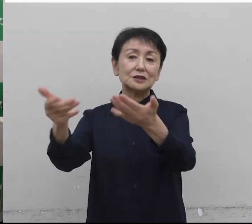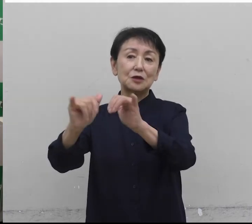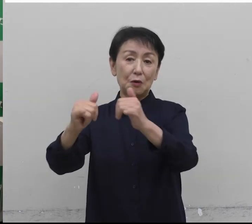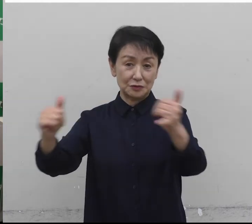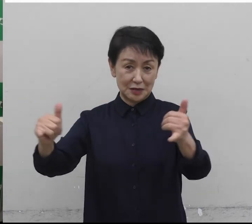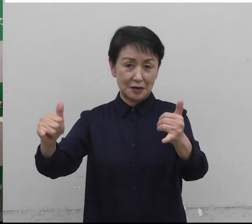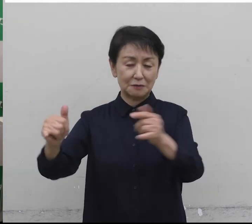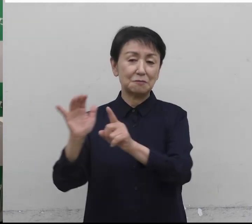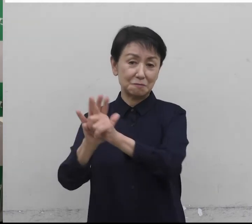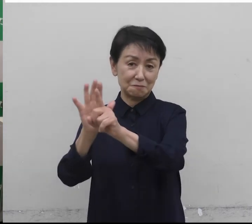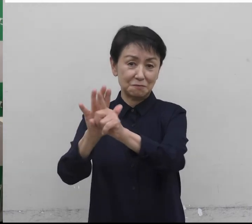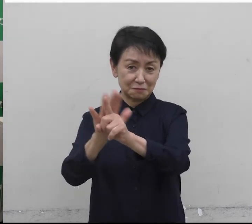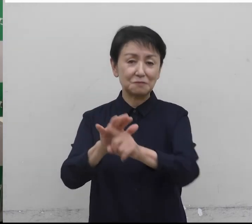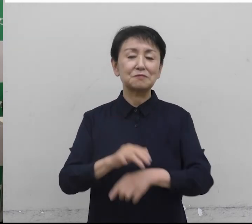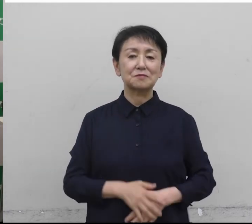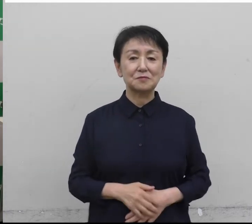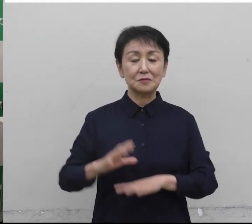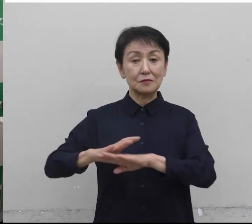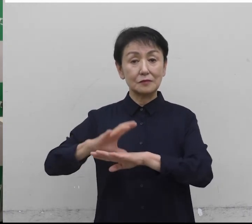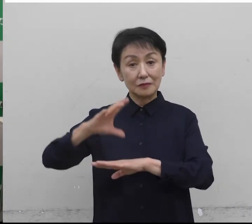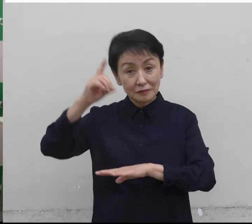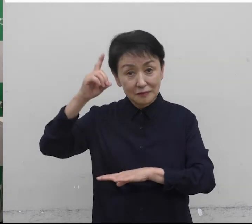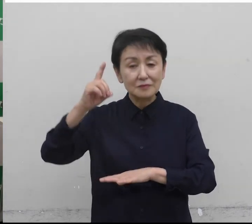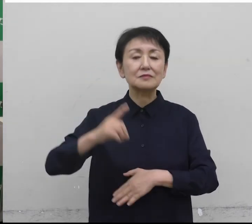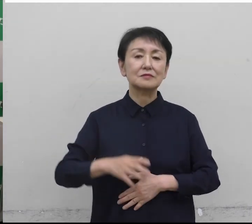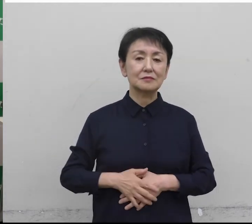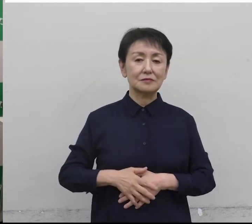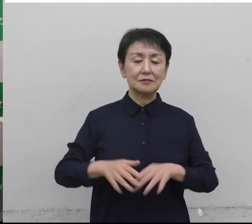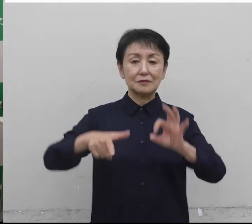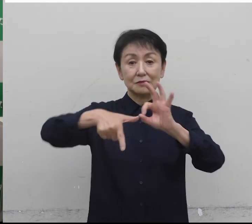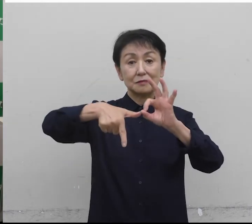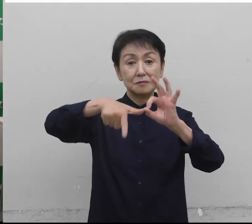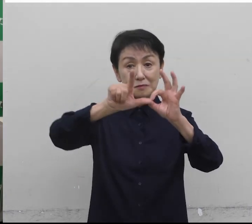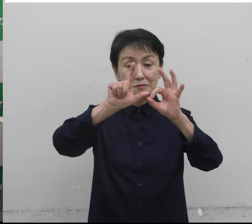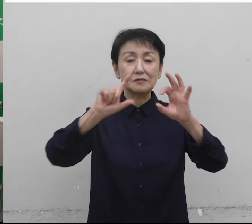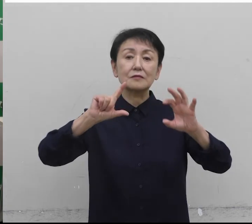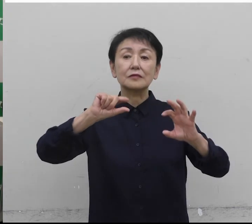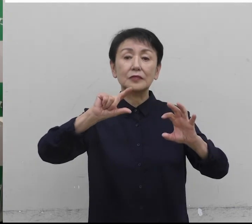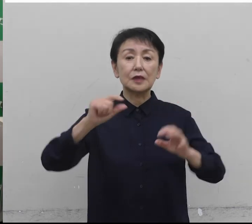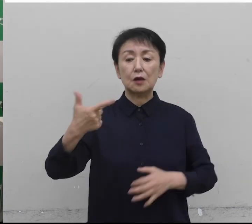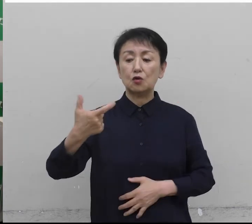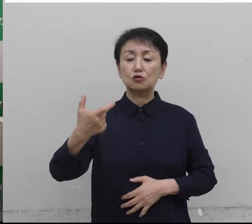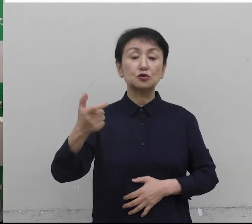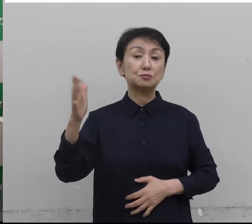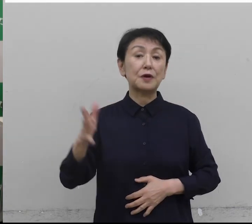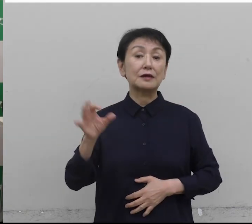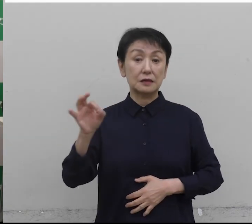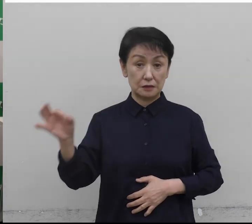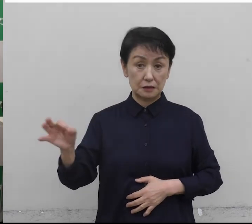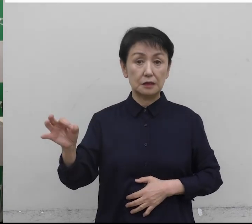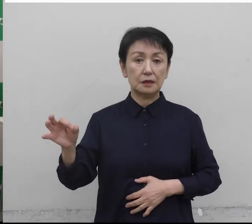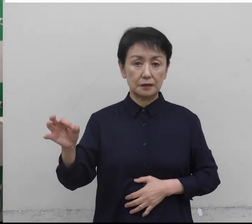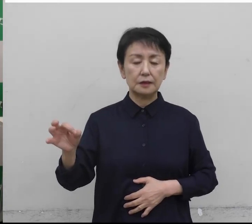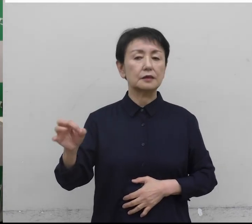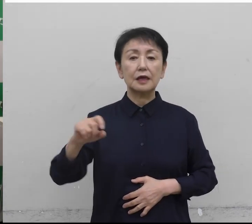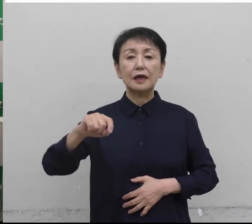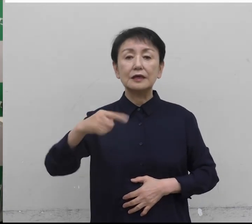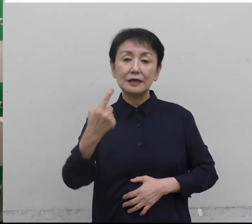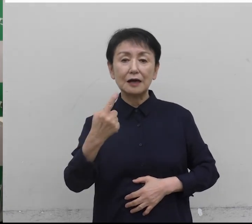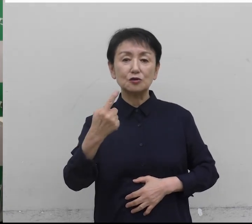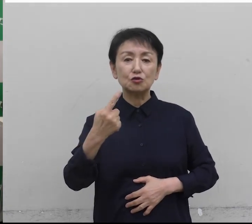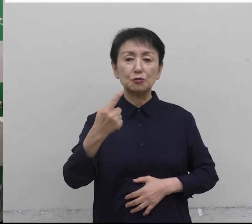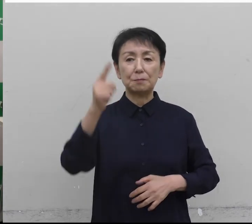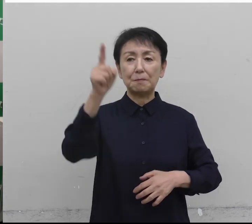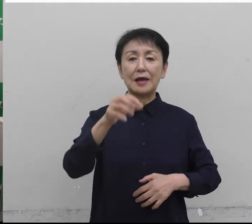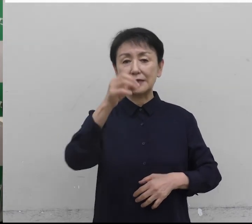ではプレミアム率を 60% として計上しましたが、 100% に引き上げ